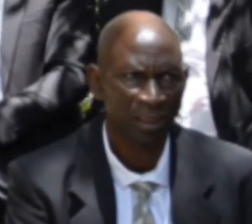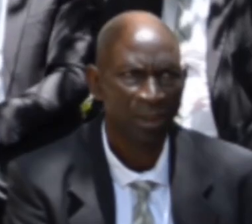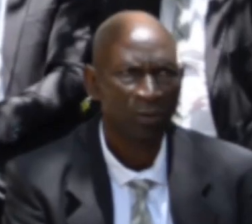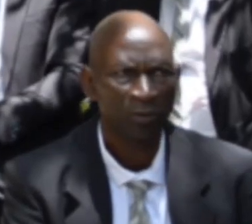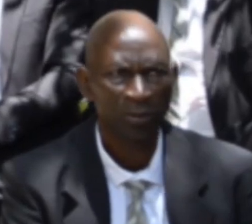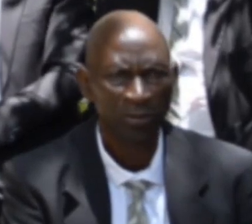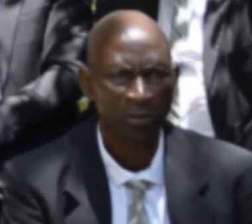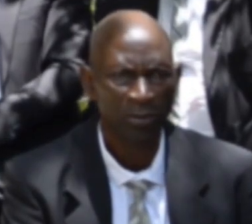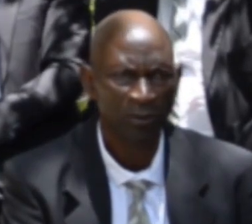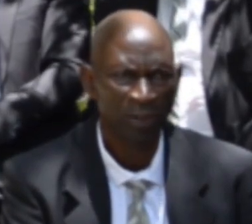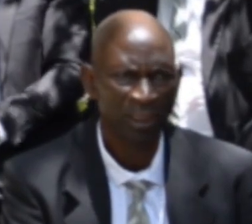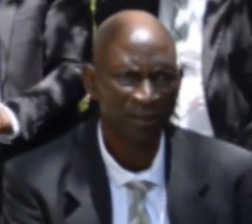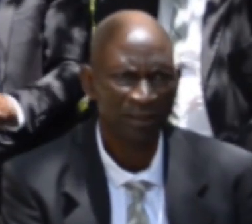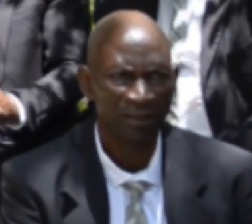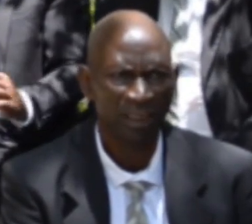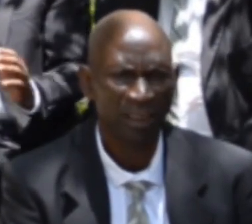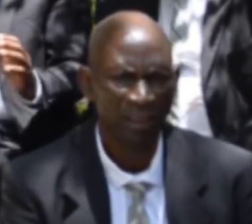achatibatsira,